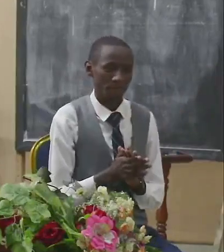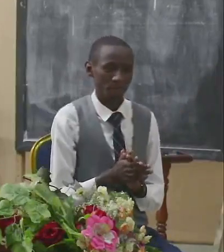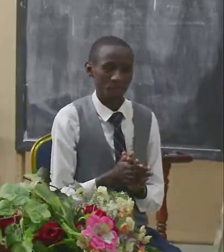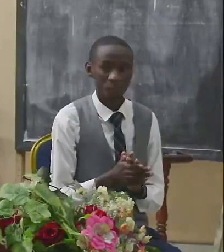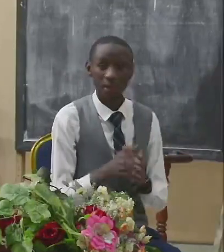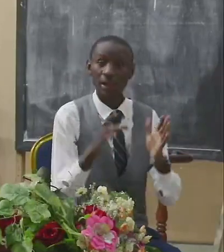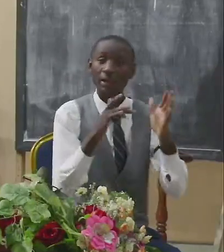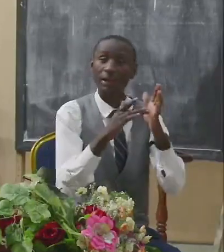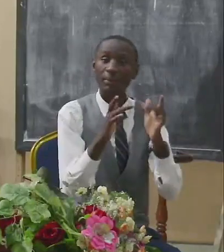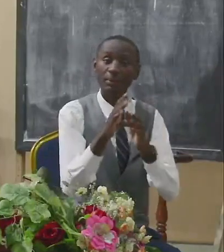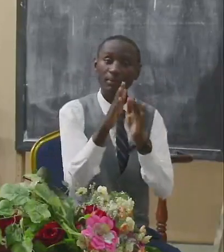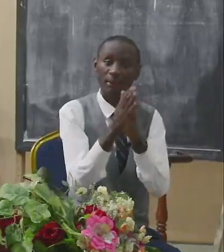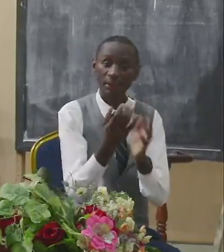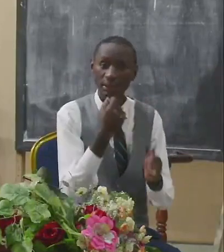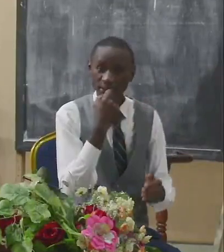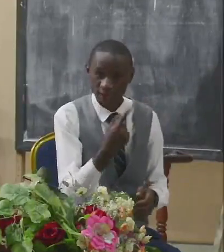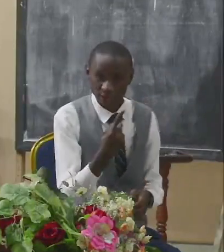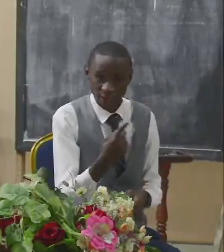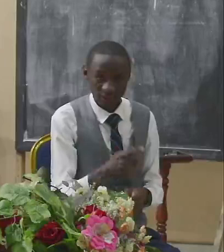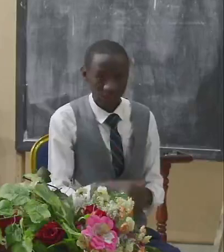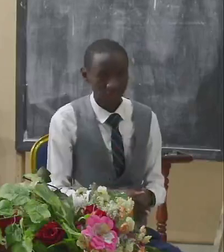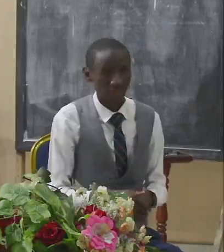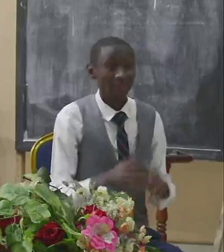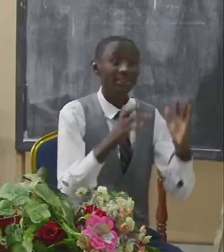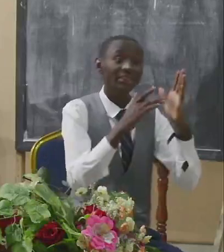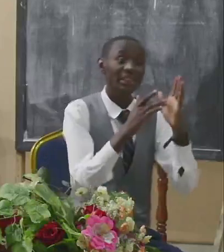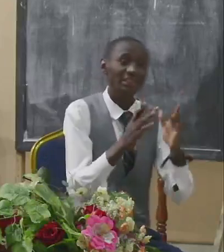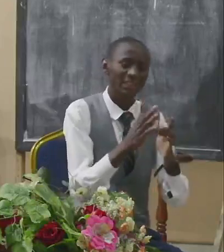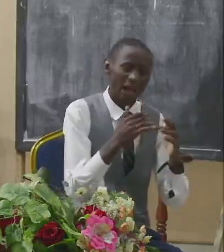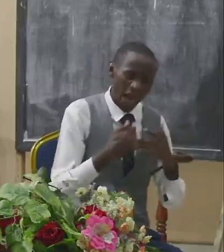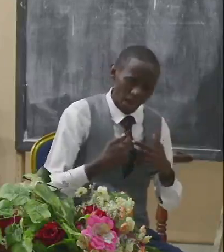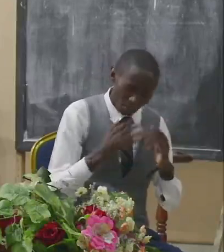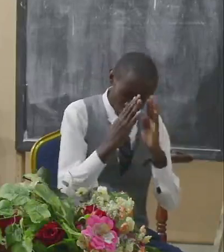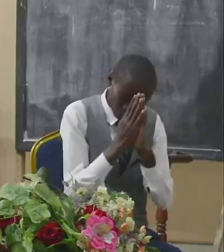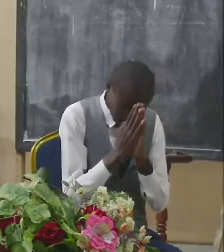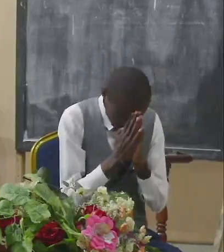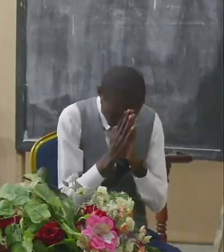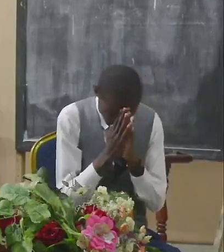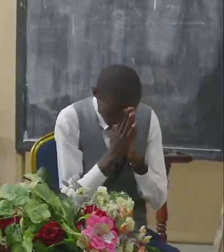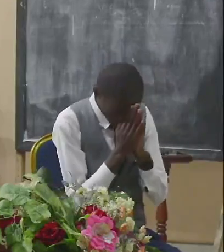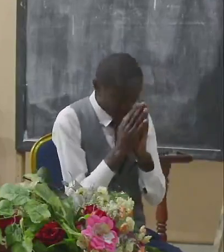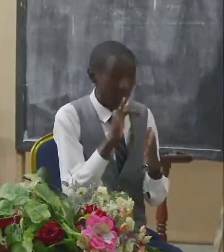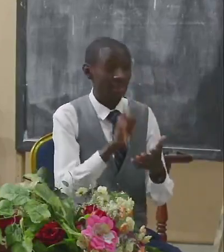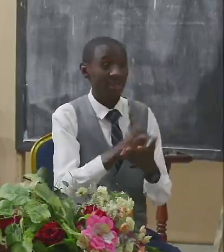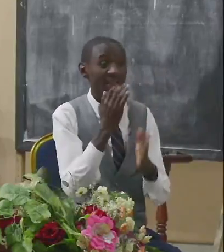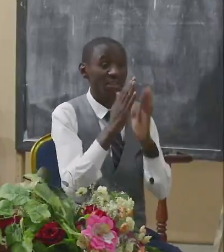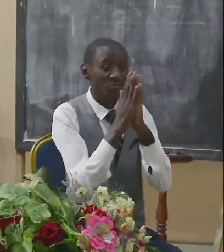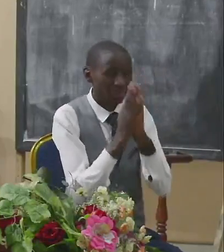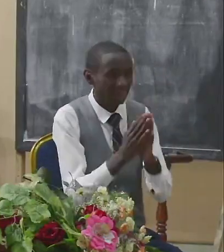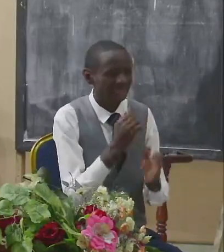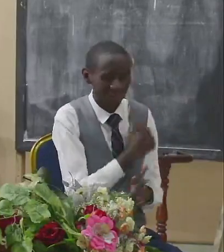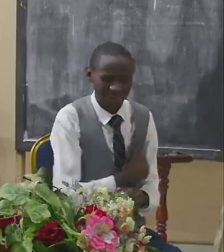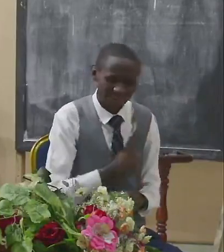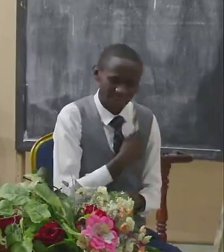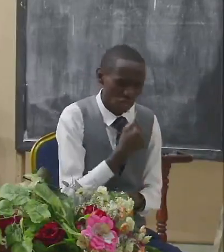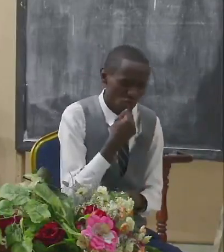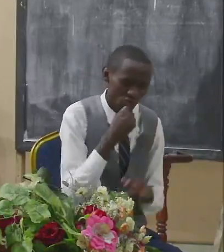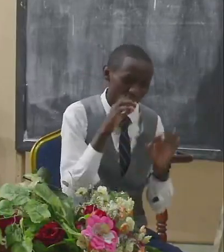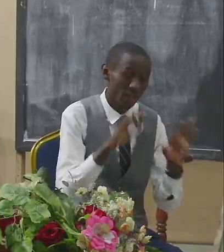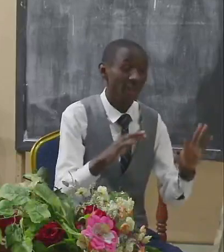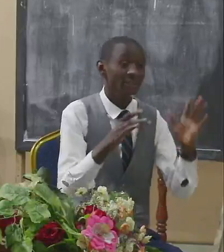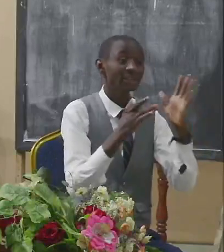La Bible dit. Biblia inasema. Il a prié. Aliomba. Il a prié. Aliomba. C'était une prière de détresse. Ilikuwa ombi ya il a